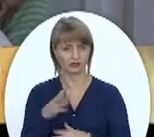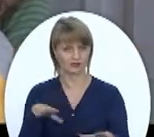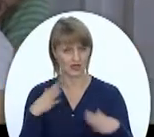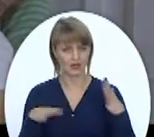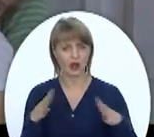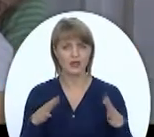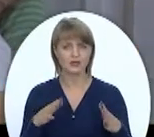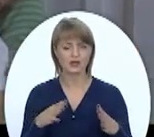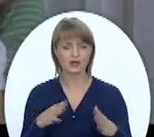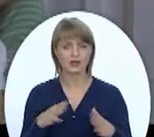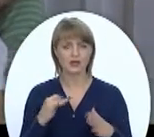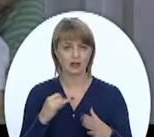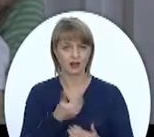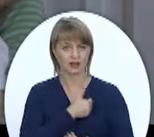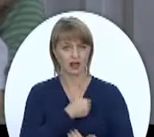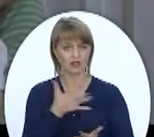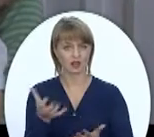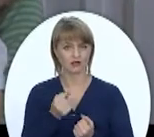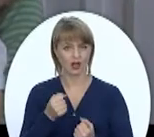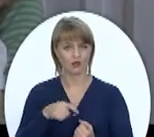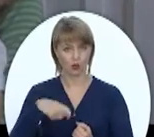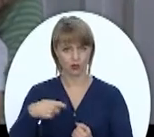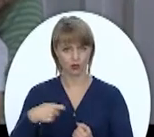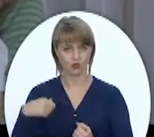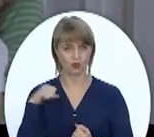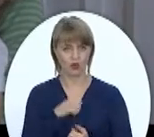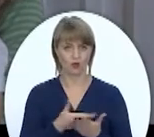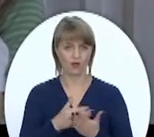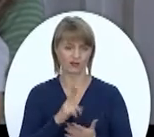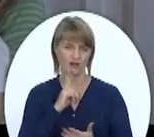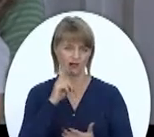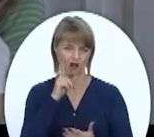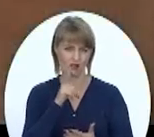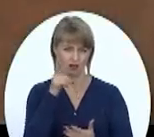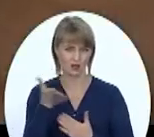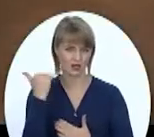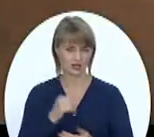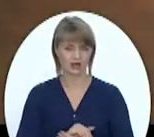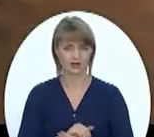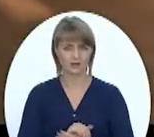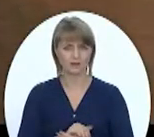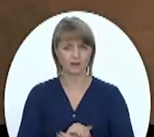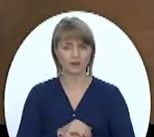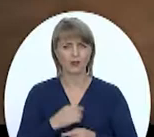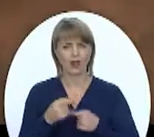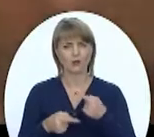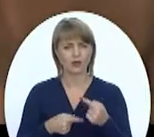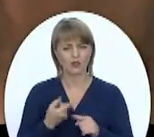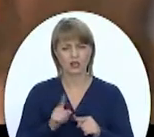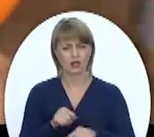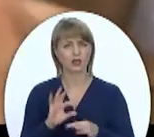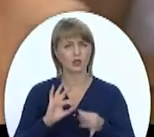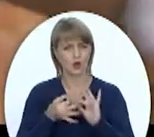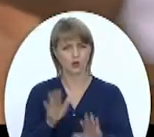и, ну, захотел взять ложку сам вот буквально месяца два или три назад. Процессы – это сложные